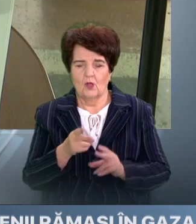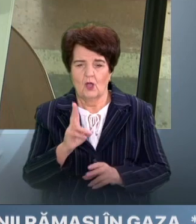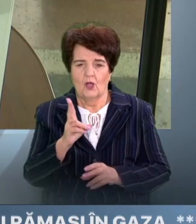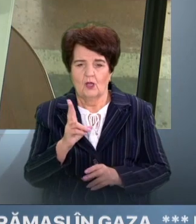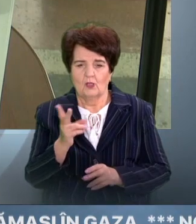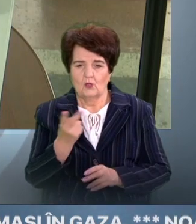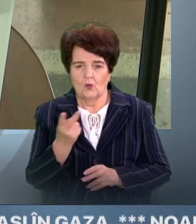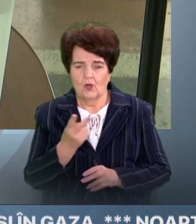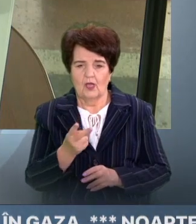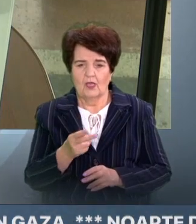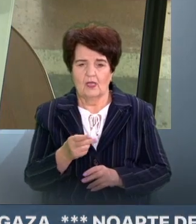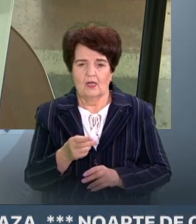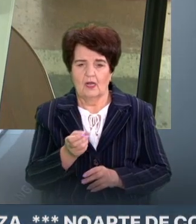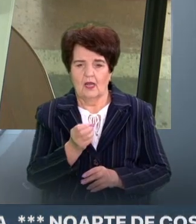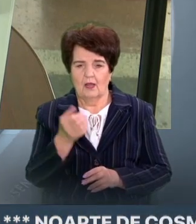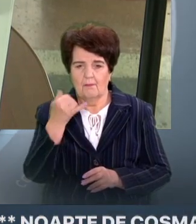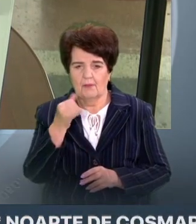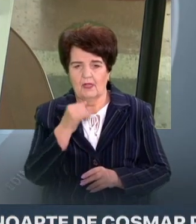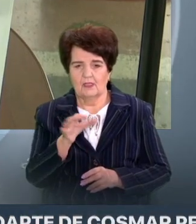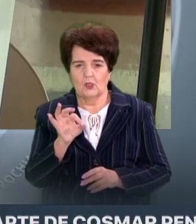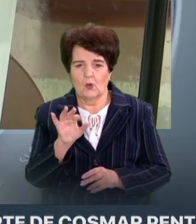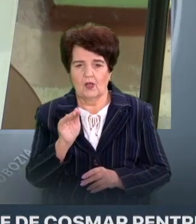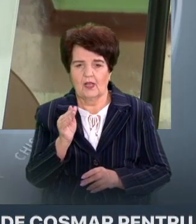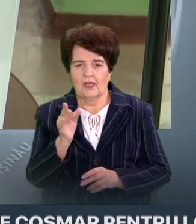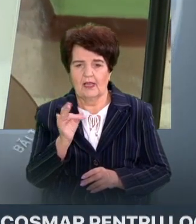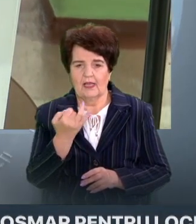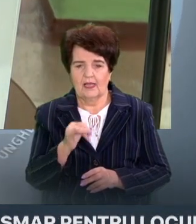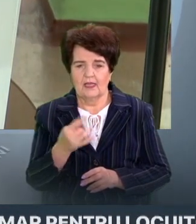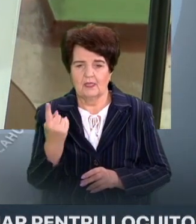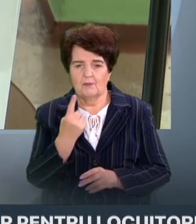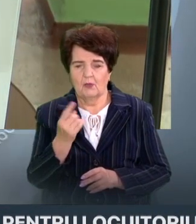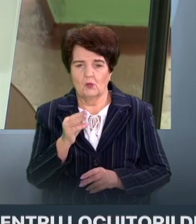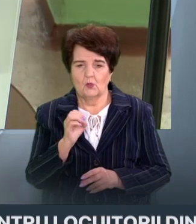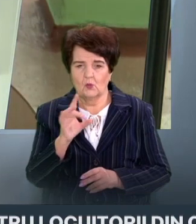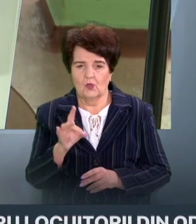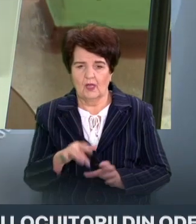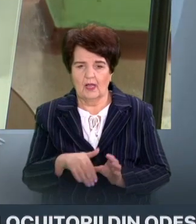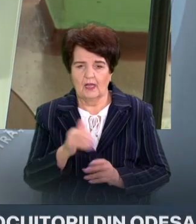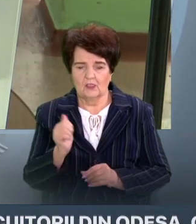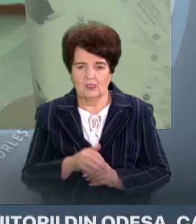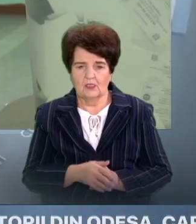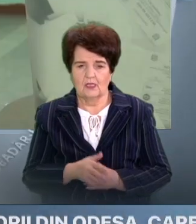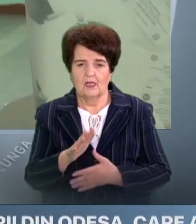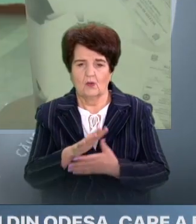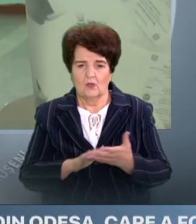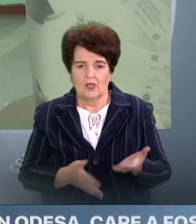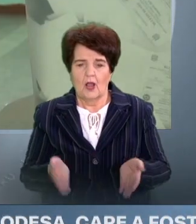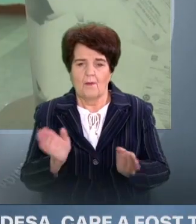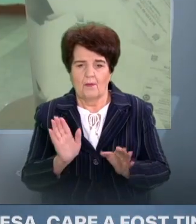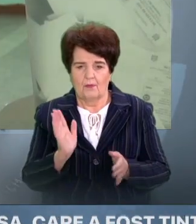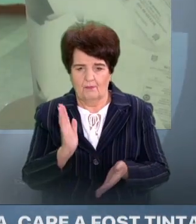iar la Orhei au câștigat chiar din primul tur. Deci oamenii aceștia sunt în continuare prezenți